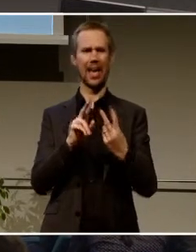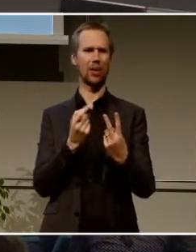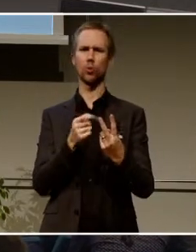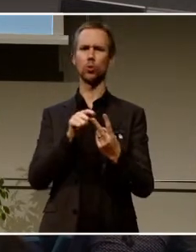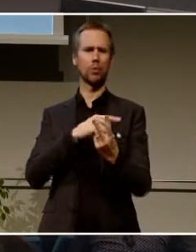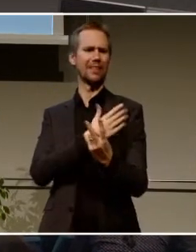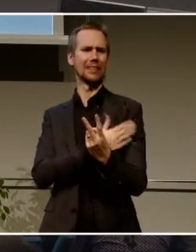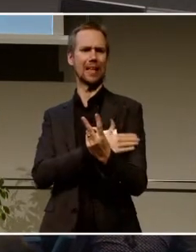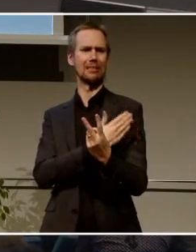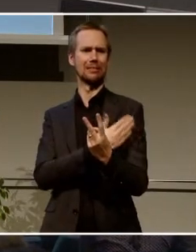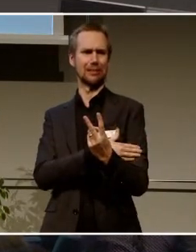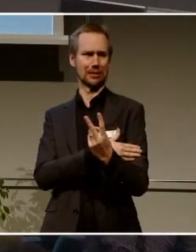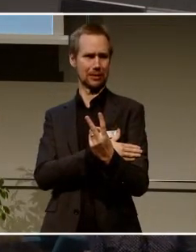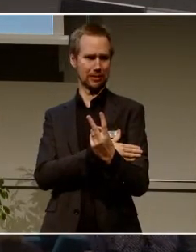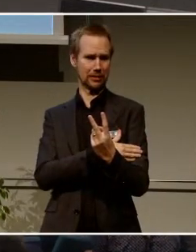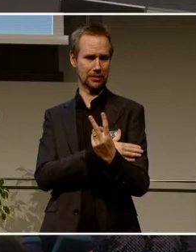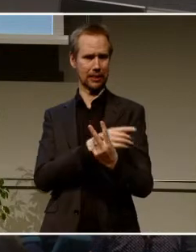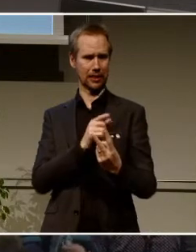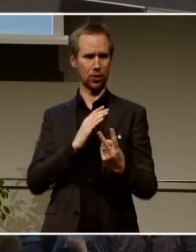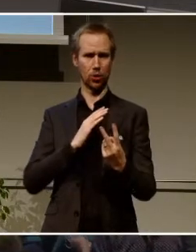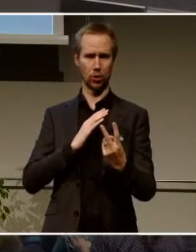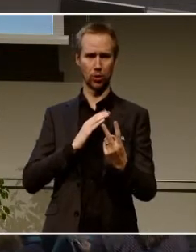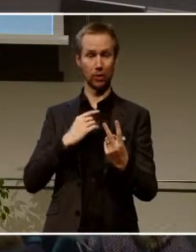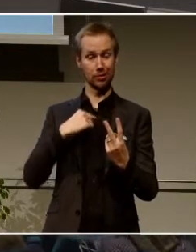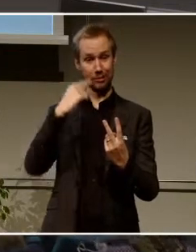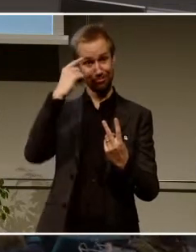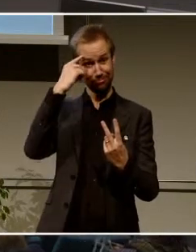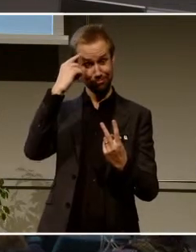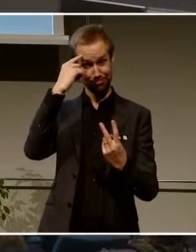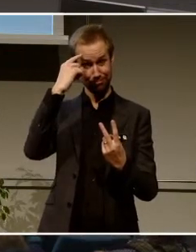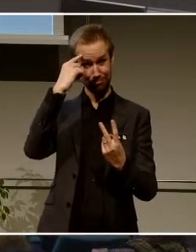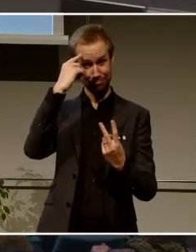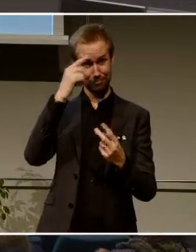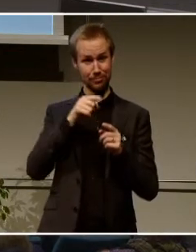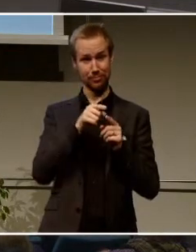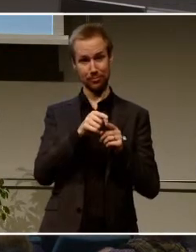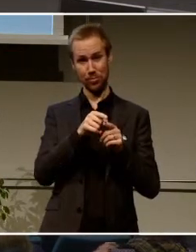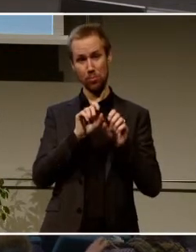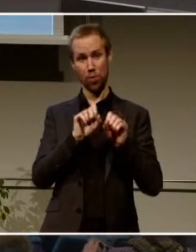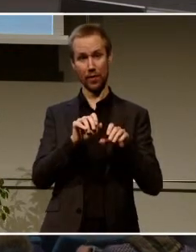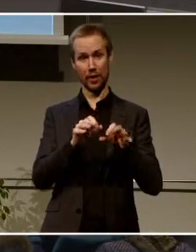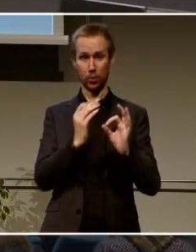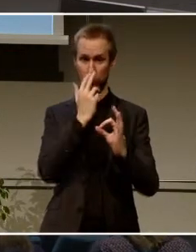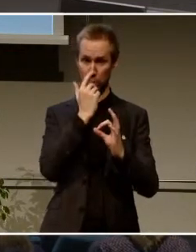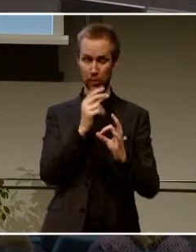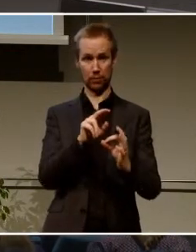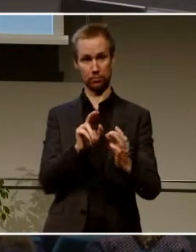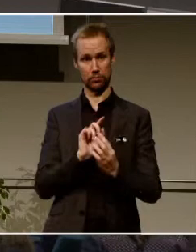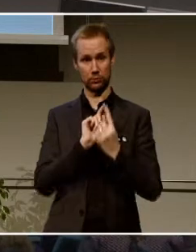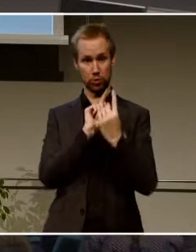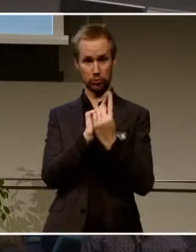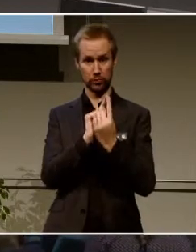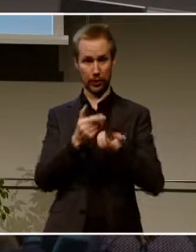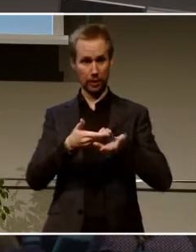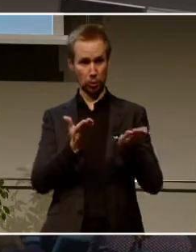som ni kommer med? För jag tänker att i så fall påverkar det ju hur mötet ser ut till exempel.